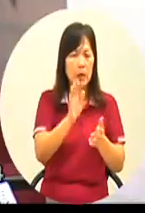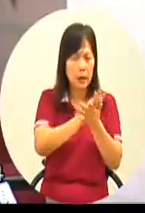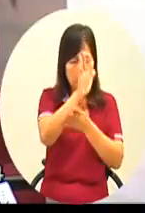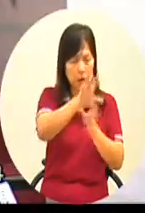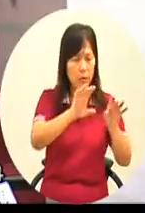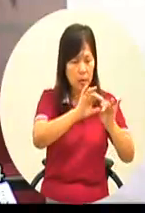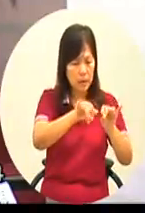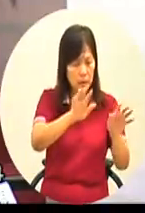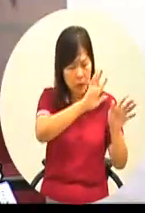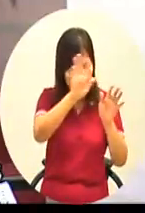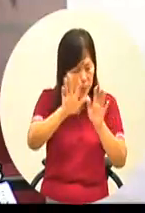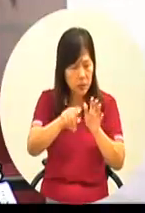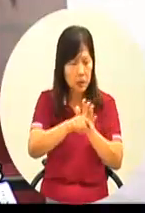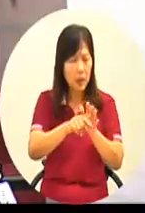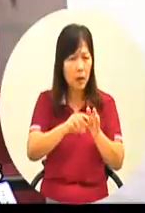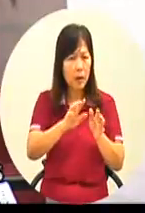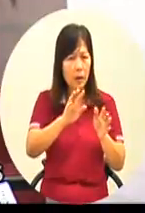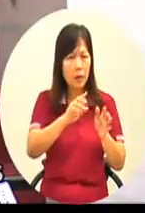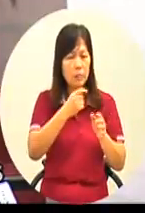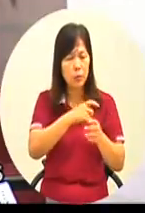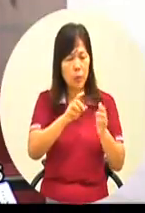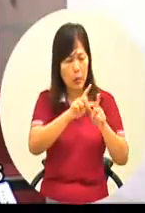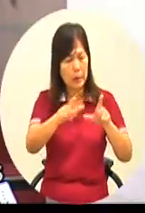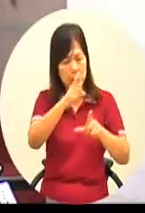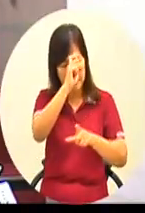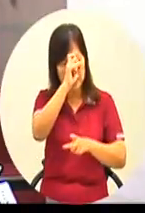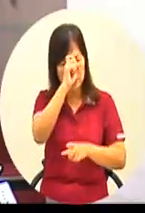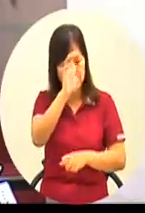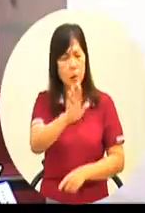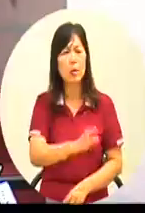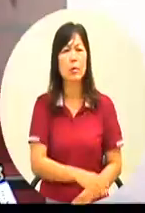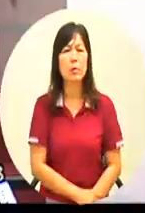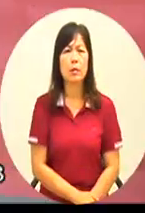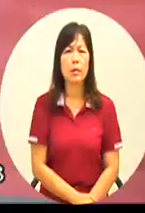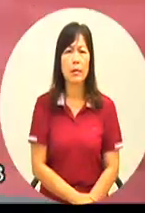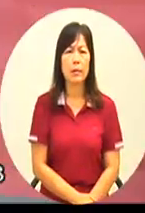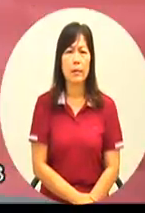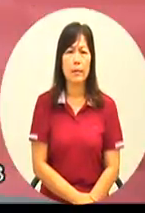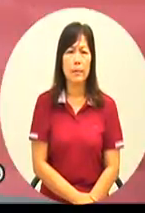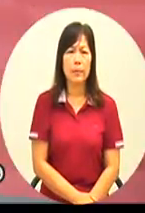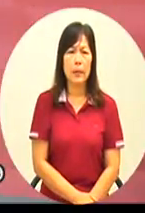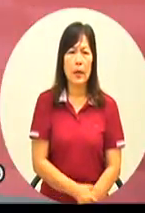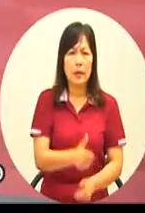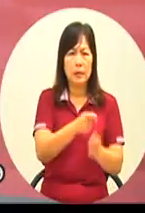形地貌，我们其实是有很大的期待在这一块。 好好好，